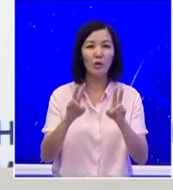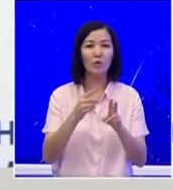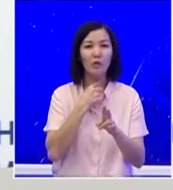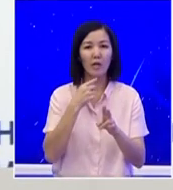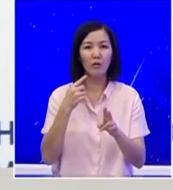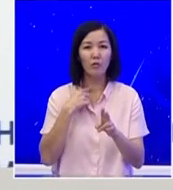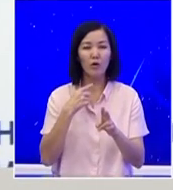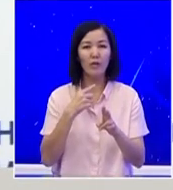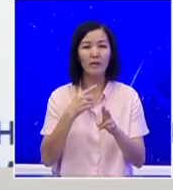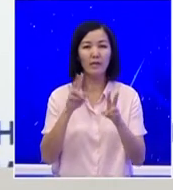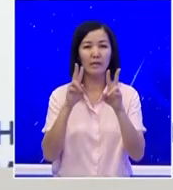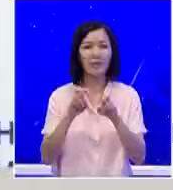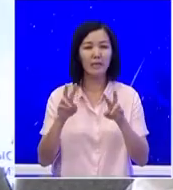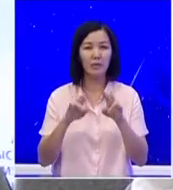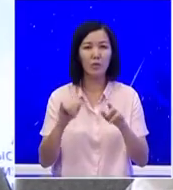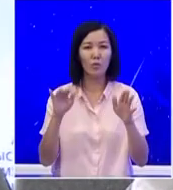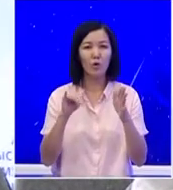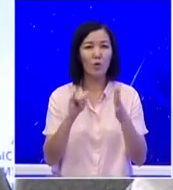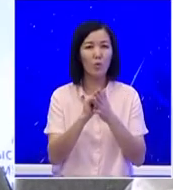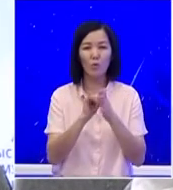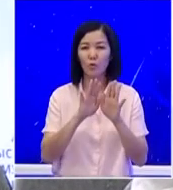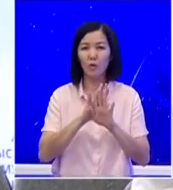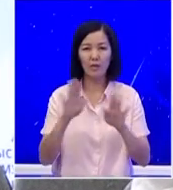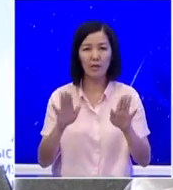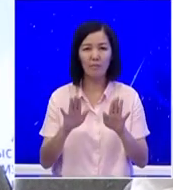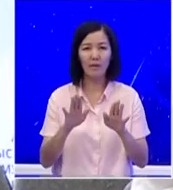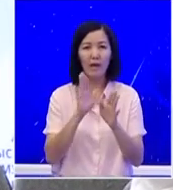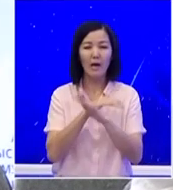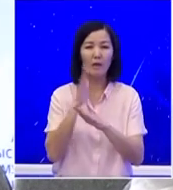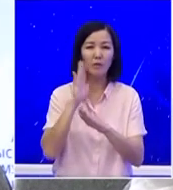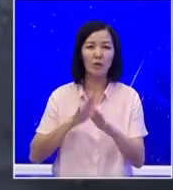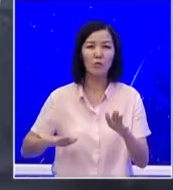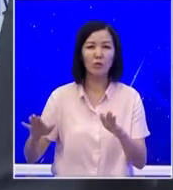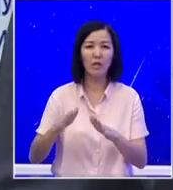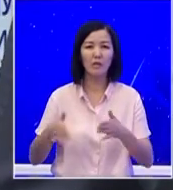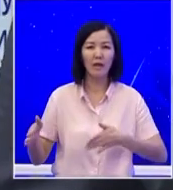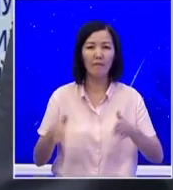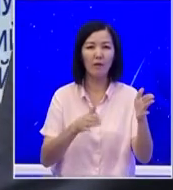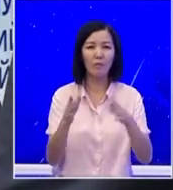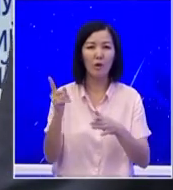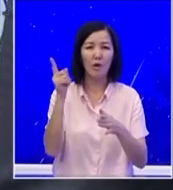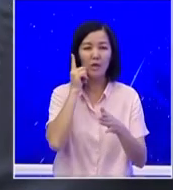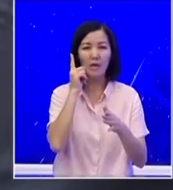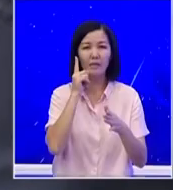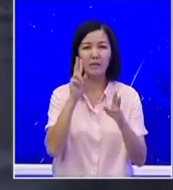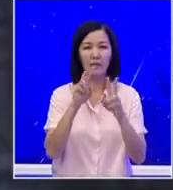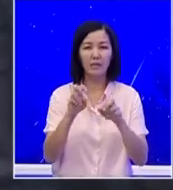аумағына блокбекеттер орнатылмайды. Дегенмен Қапшығай су жағалауындағы автожолдарға мобильді посттар